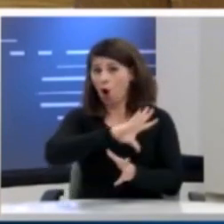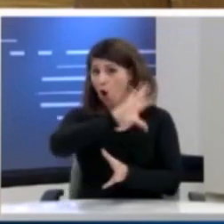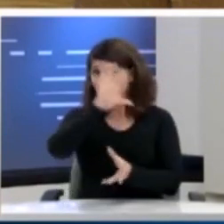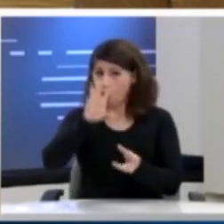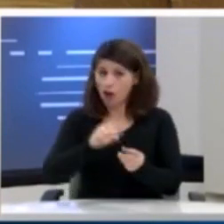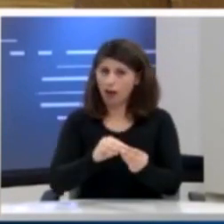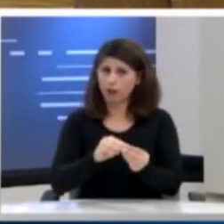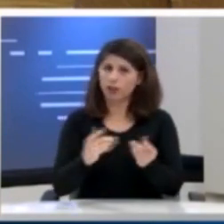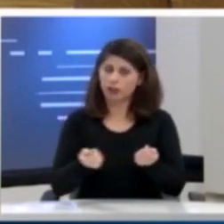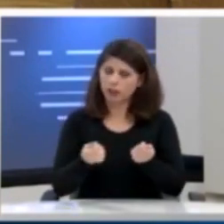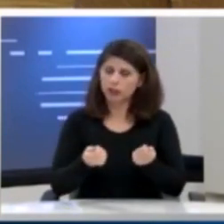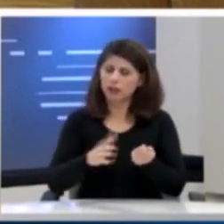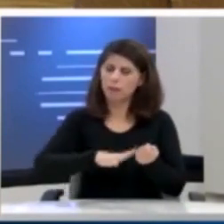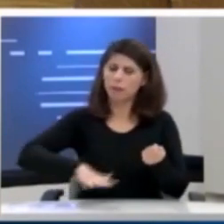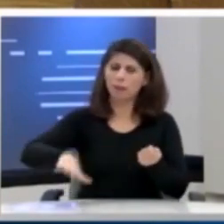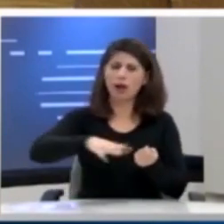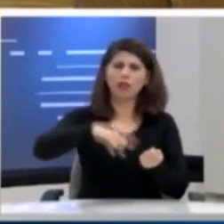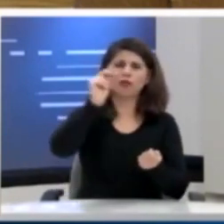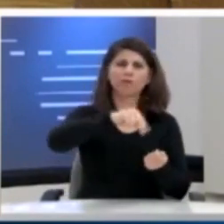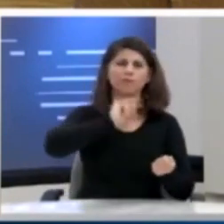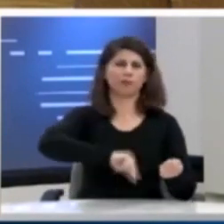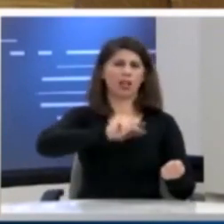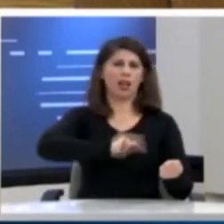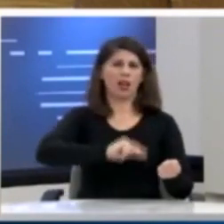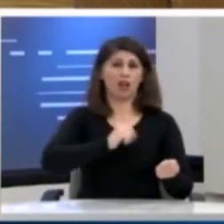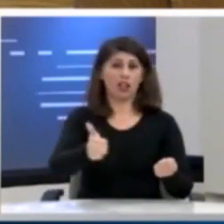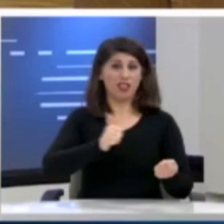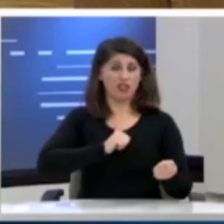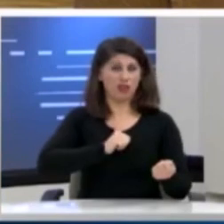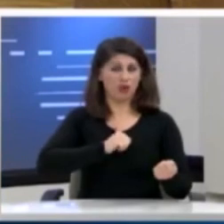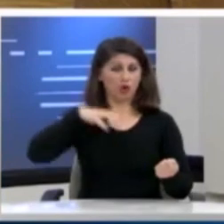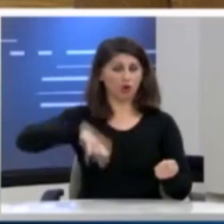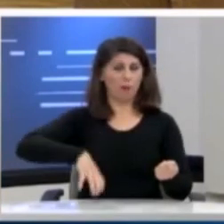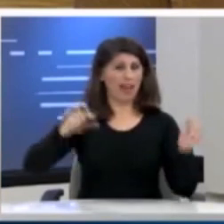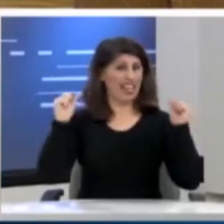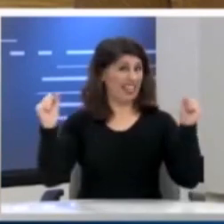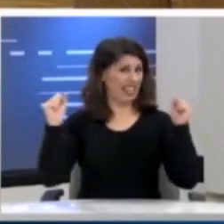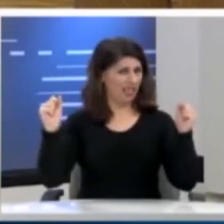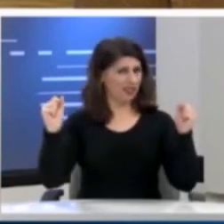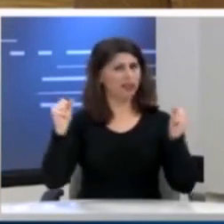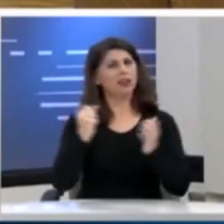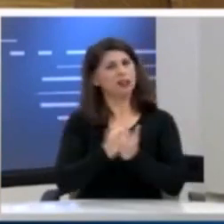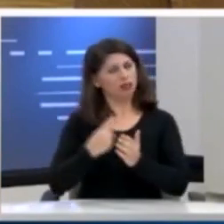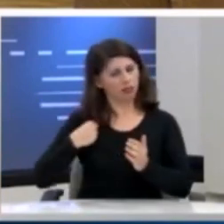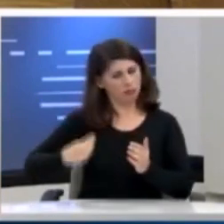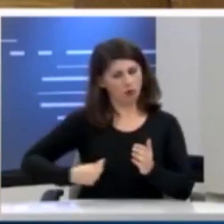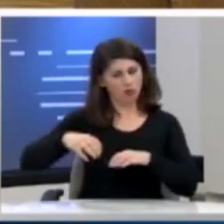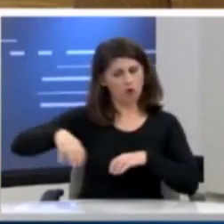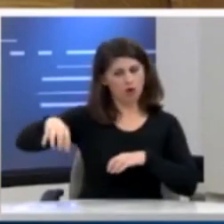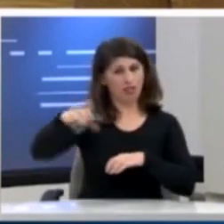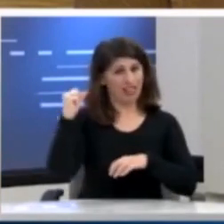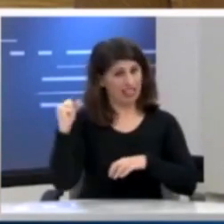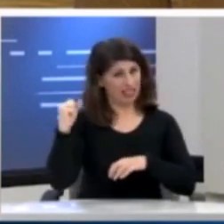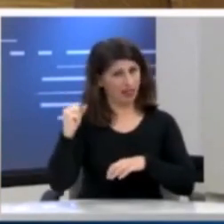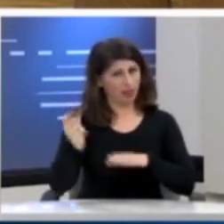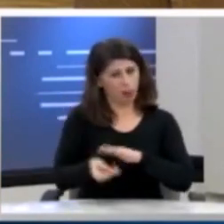όλα αυτά, δηλαδή, πεδία κερδοφορίας στον ιδιωτικό επιχειρηματικό τομέα της υγείας, αλλά και στις δημόσιες μονάδες